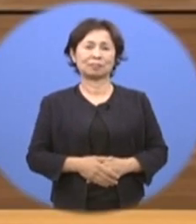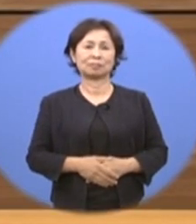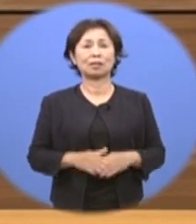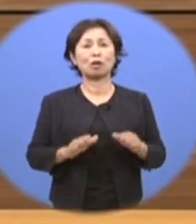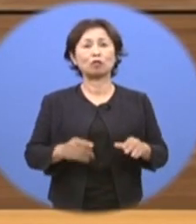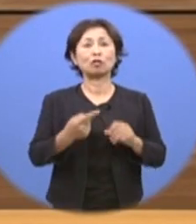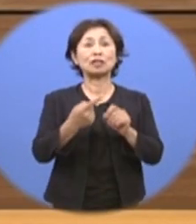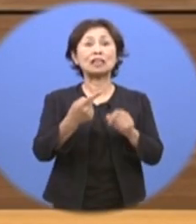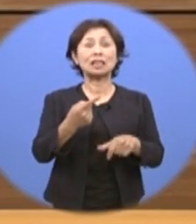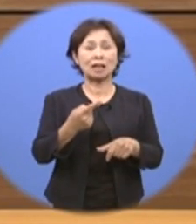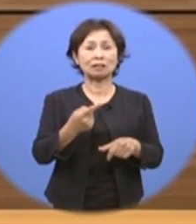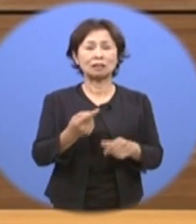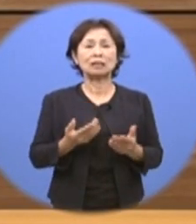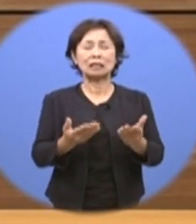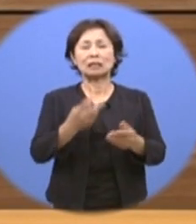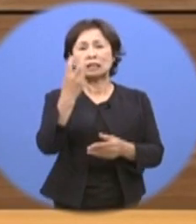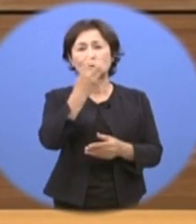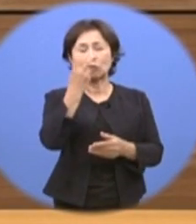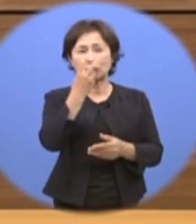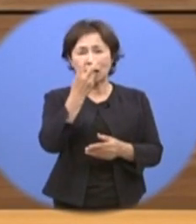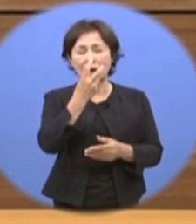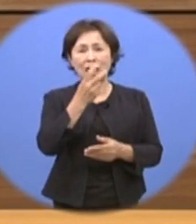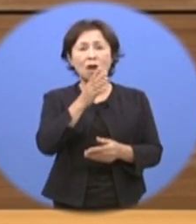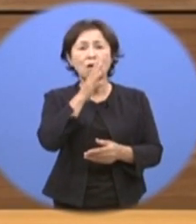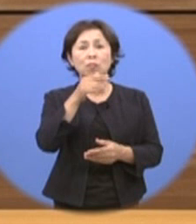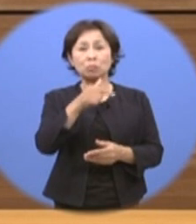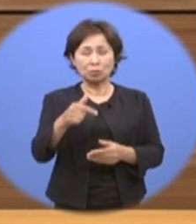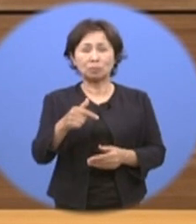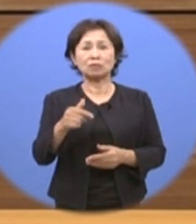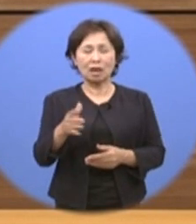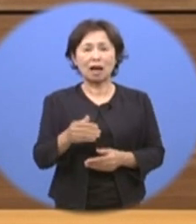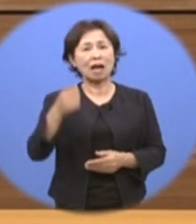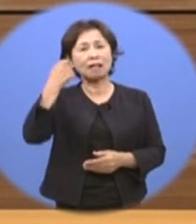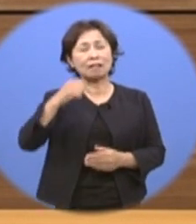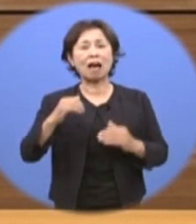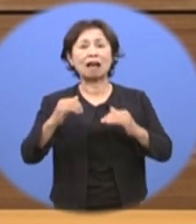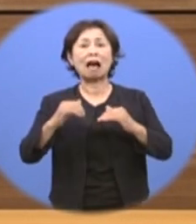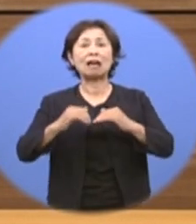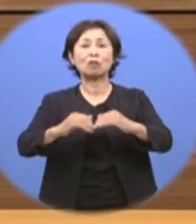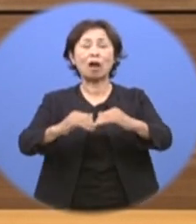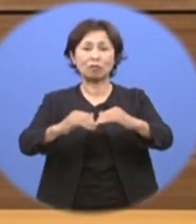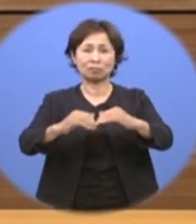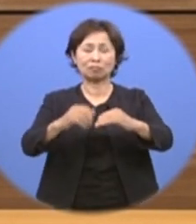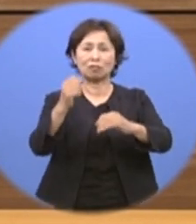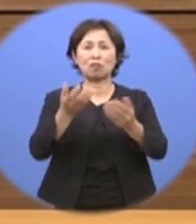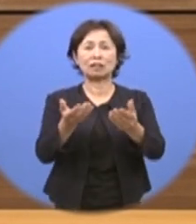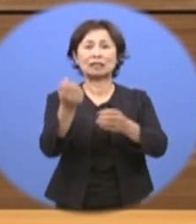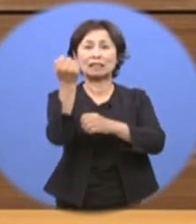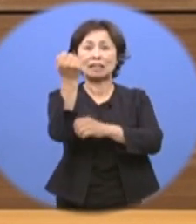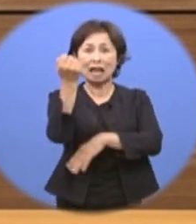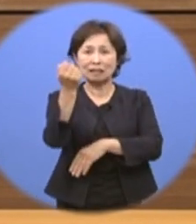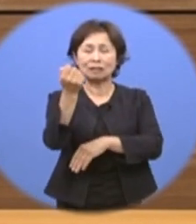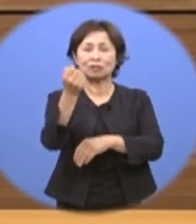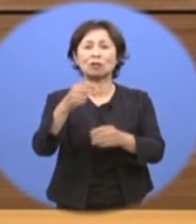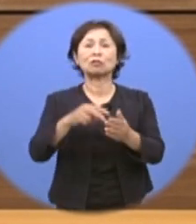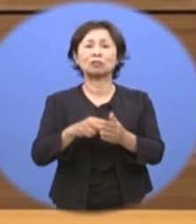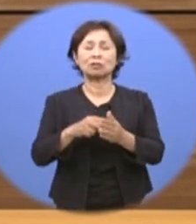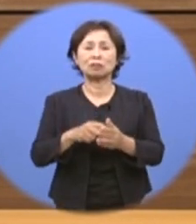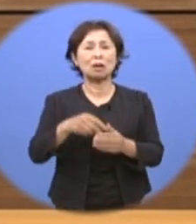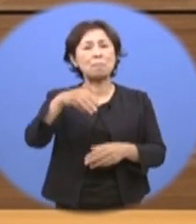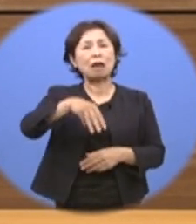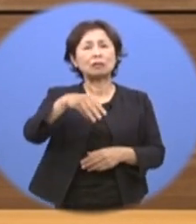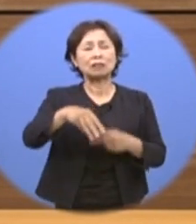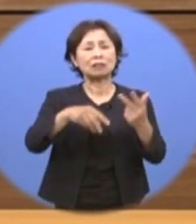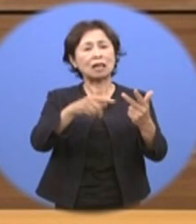今年の1月、地震調査研究推進本部が南海トラフを震源とするマグニチュード8から9クラスの地震が今